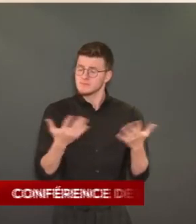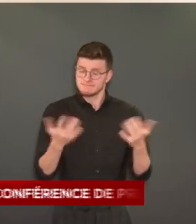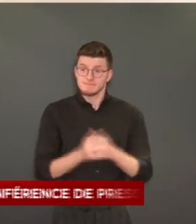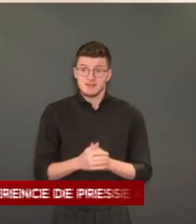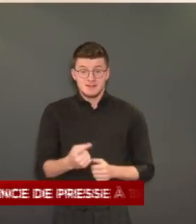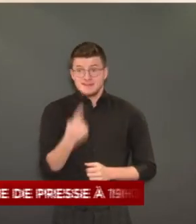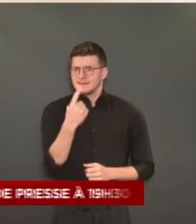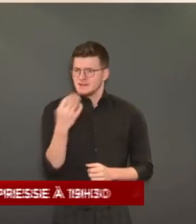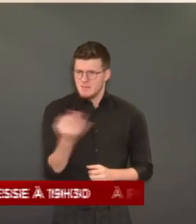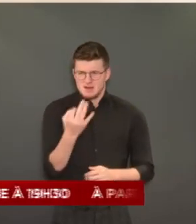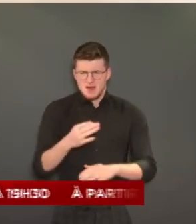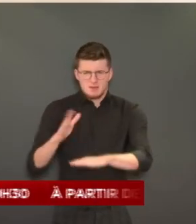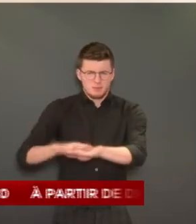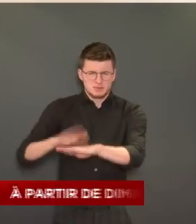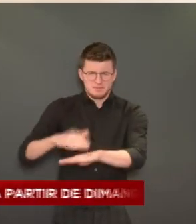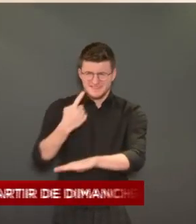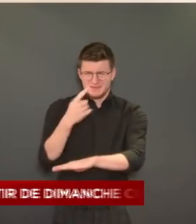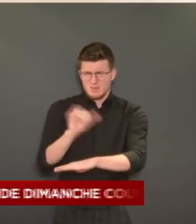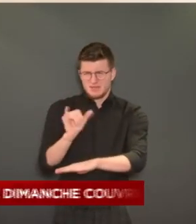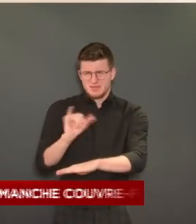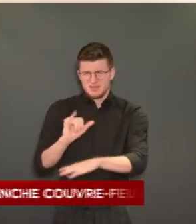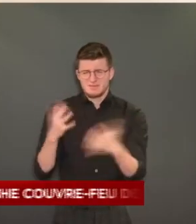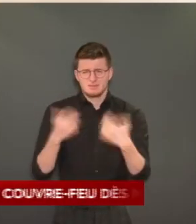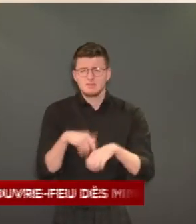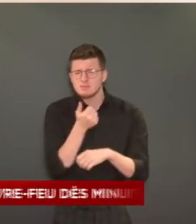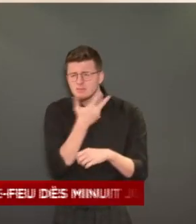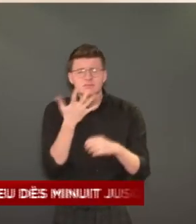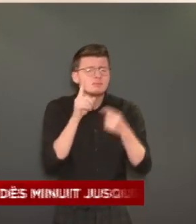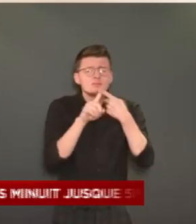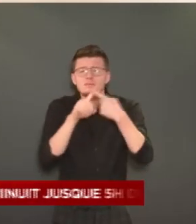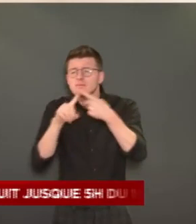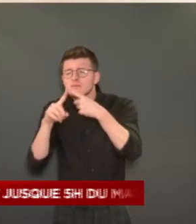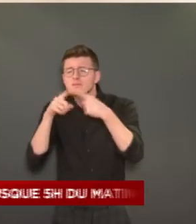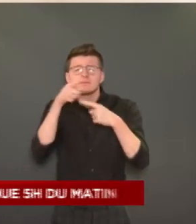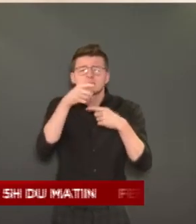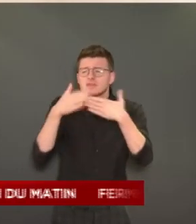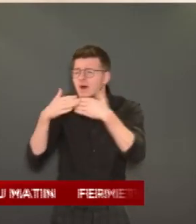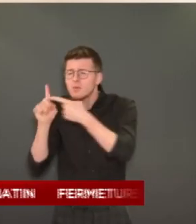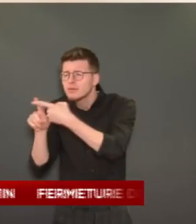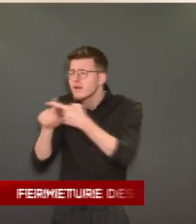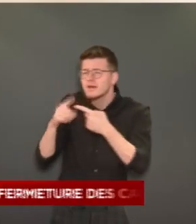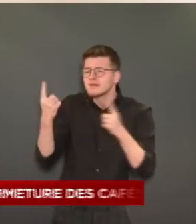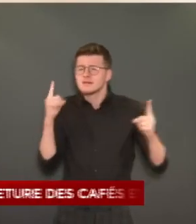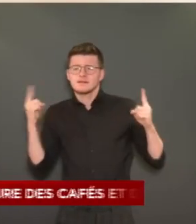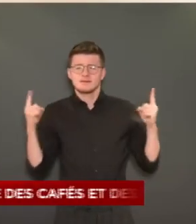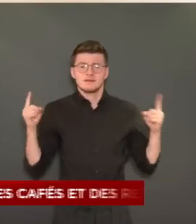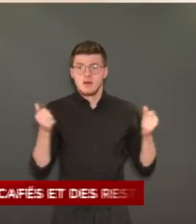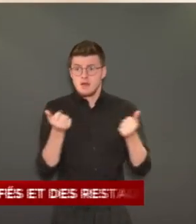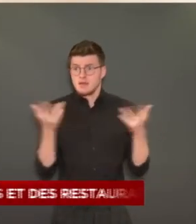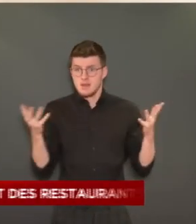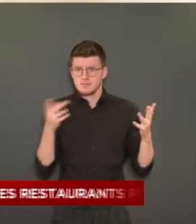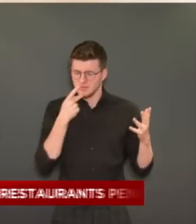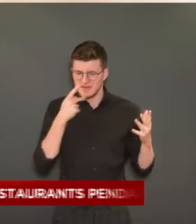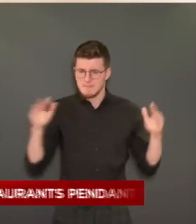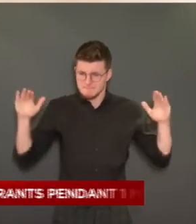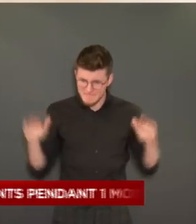il y avait un message central la semaine dernière, c'est-à-dire on voulait que le nombre de contacts rapprochés